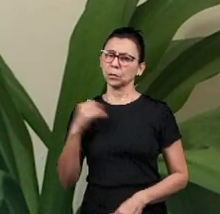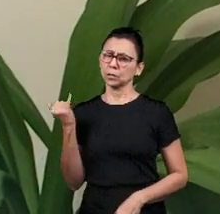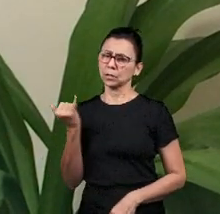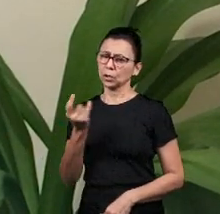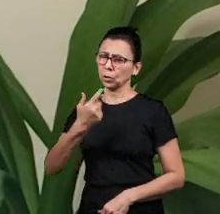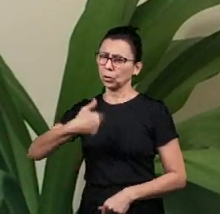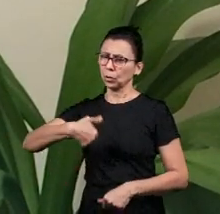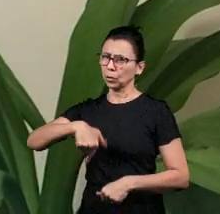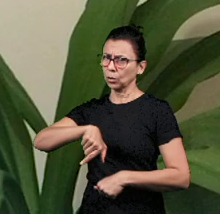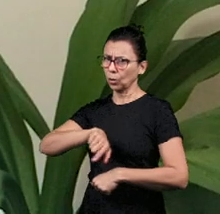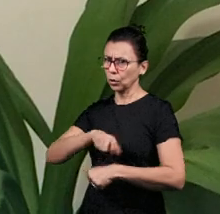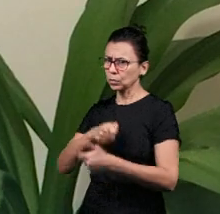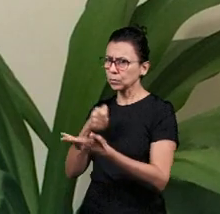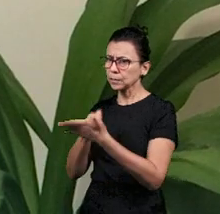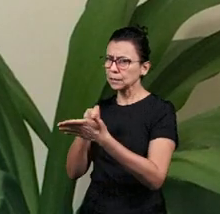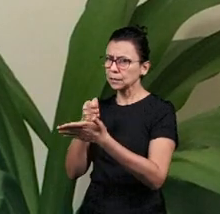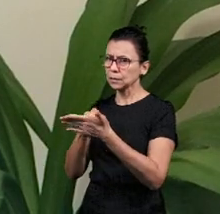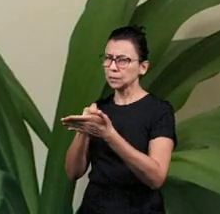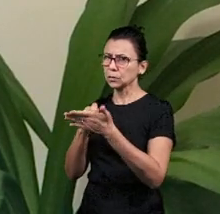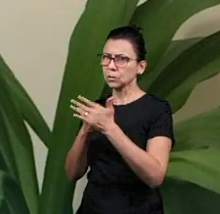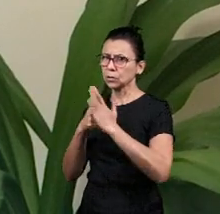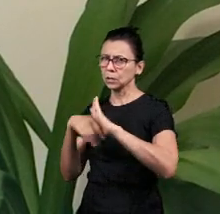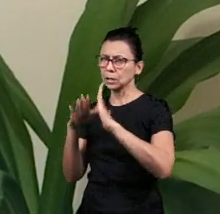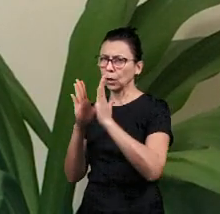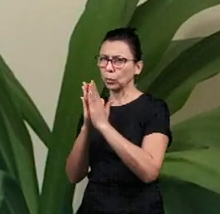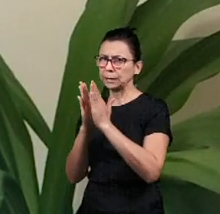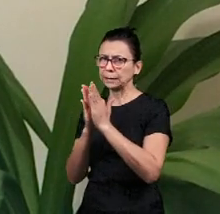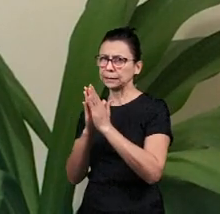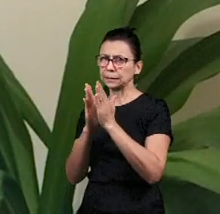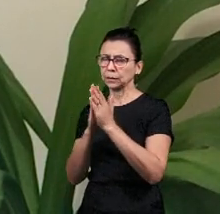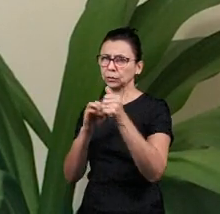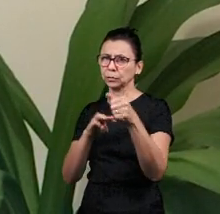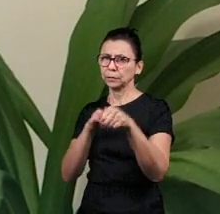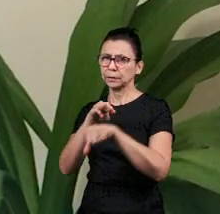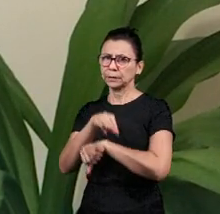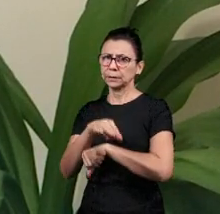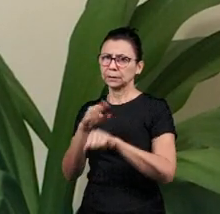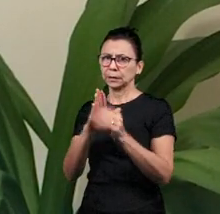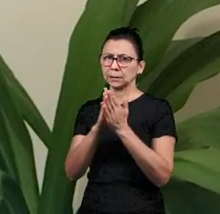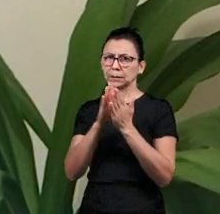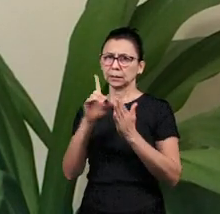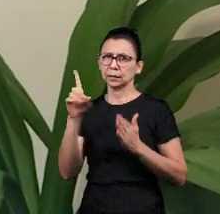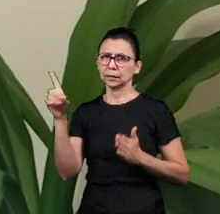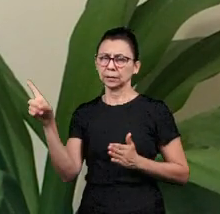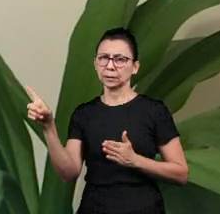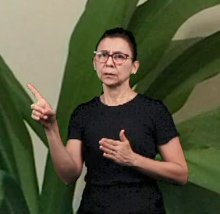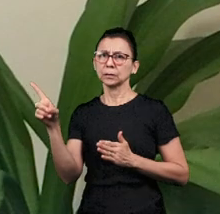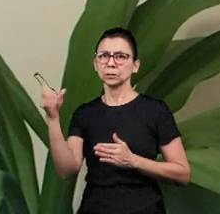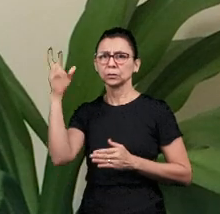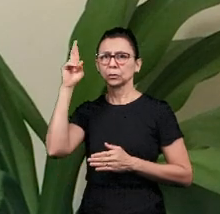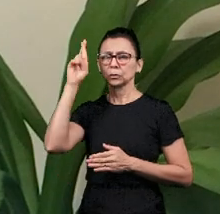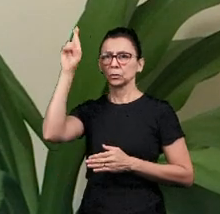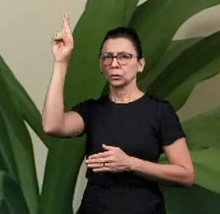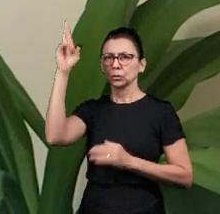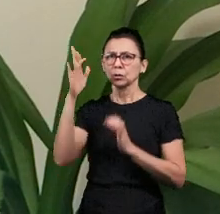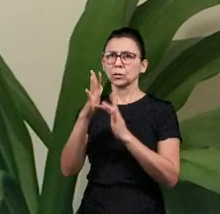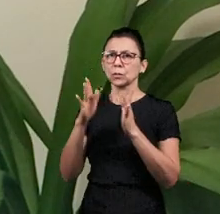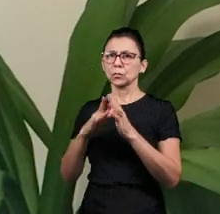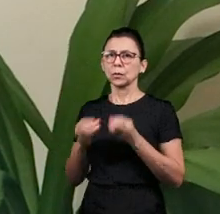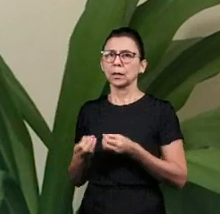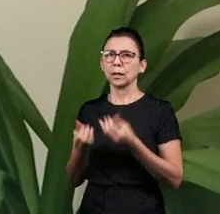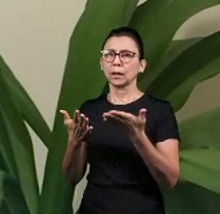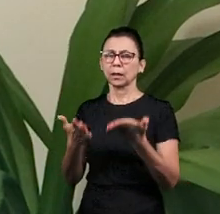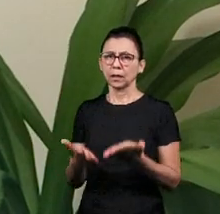la prière et dans le ministère de la parole. Parole, là, signifie le ministère donné par Jésus, parce que Jésus est la